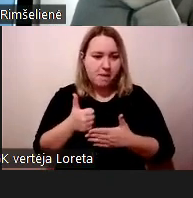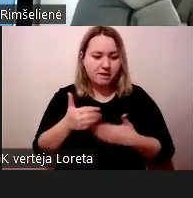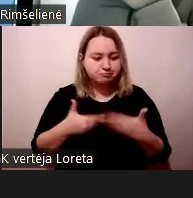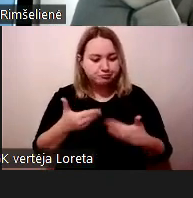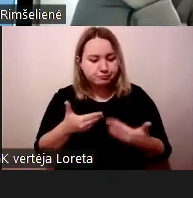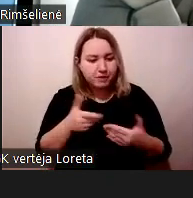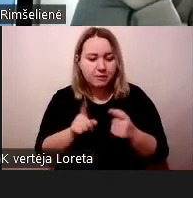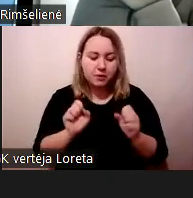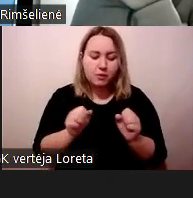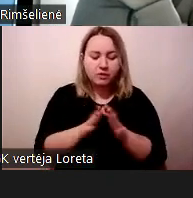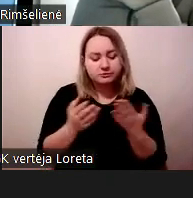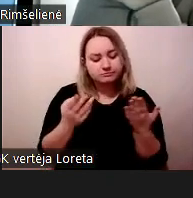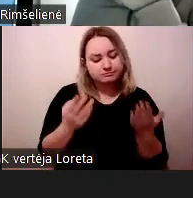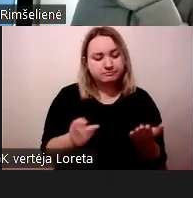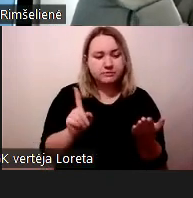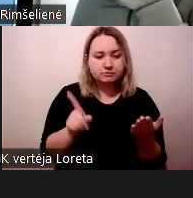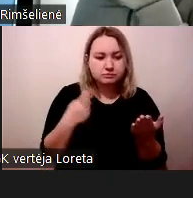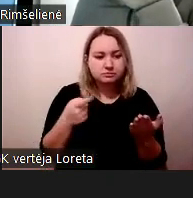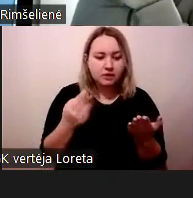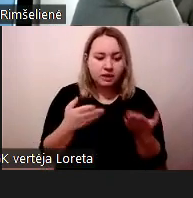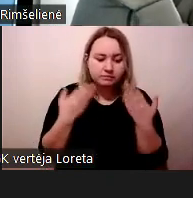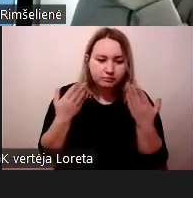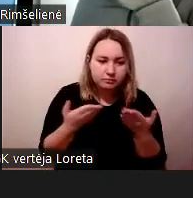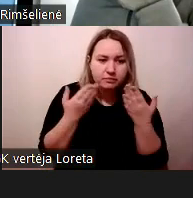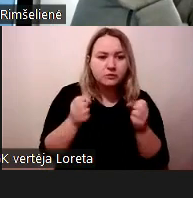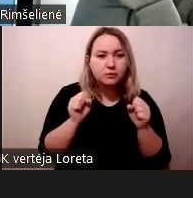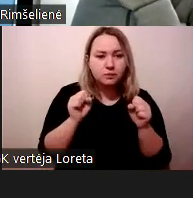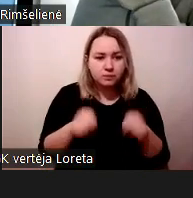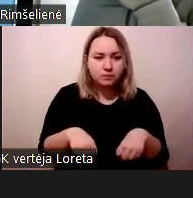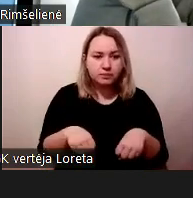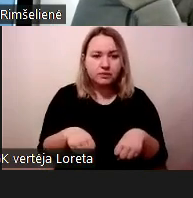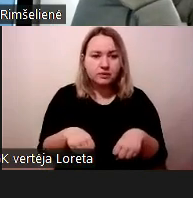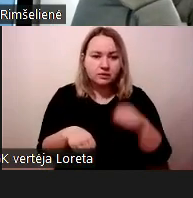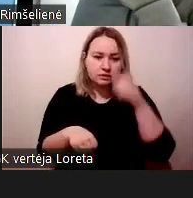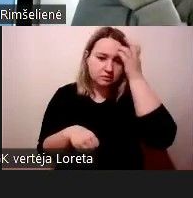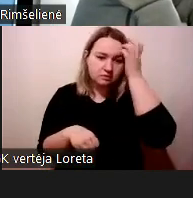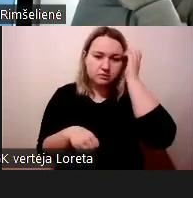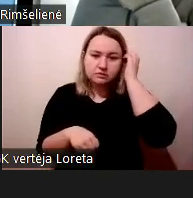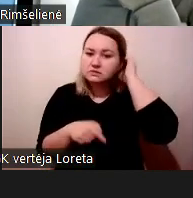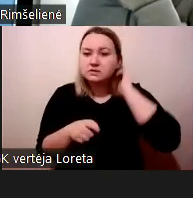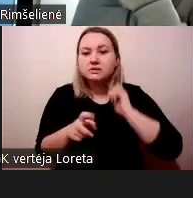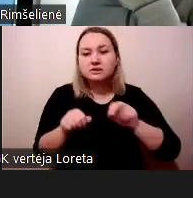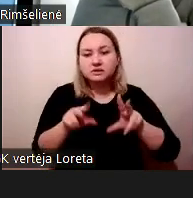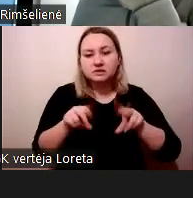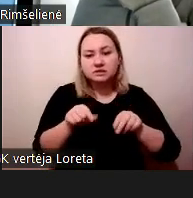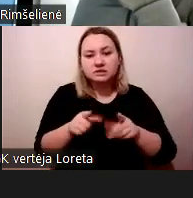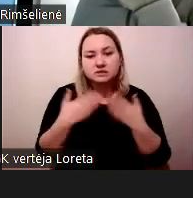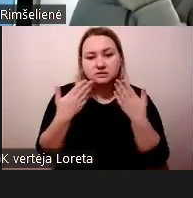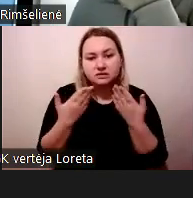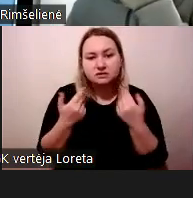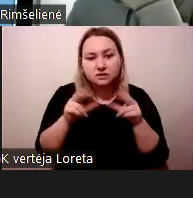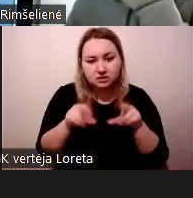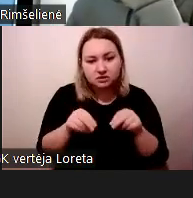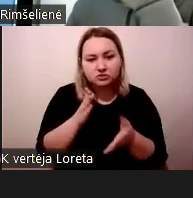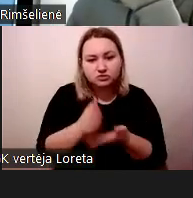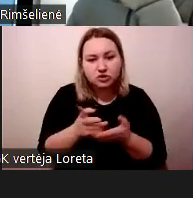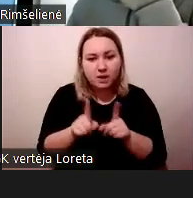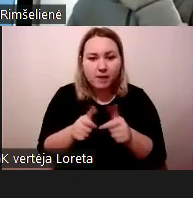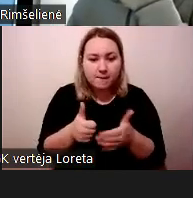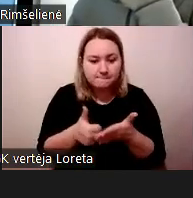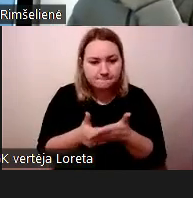ar reiškia, kur jau ten pati jau kažką paskaito savarankiškai. Tai tas skaitimas yra toksai